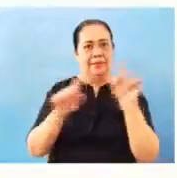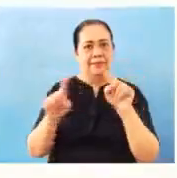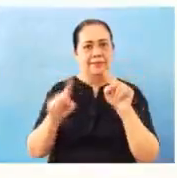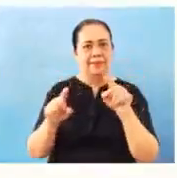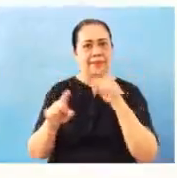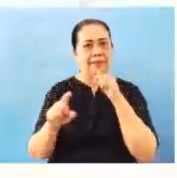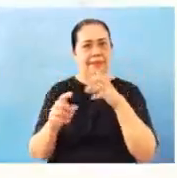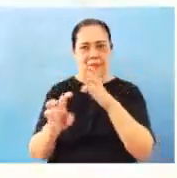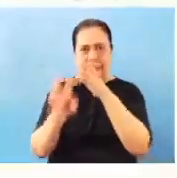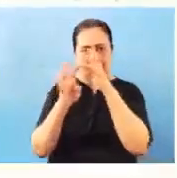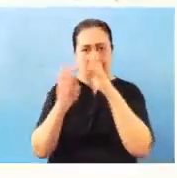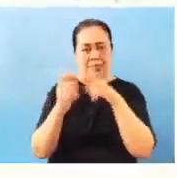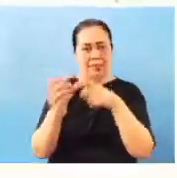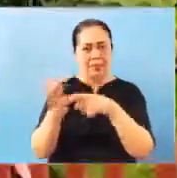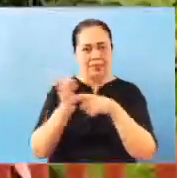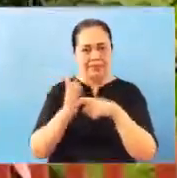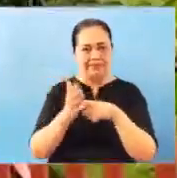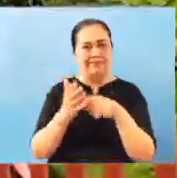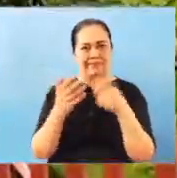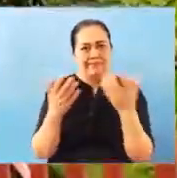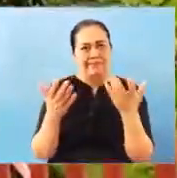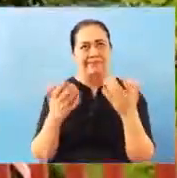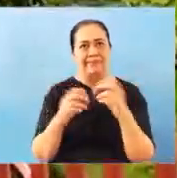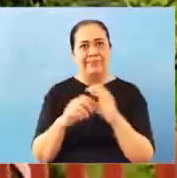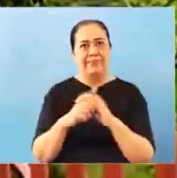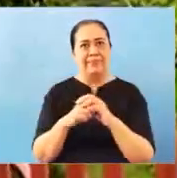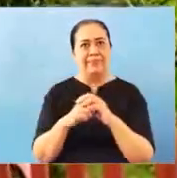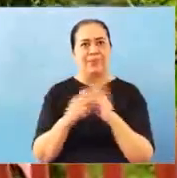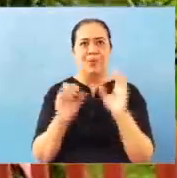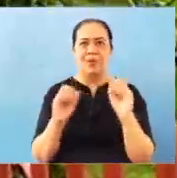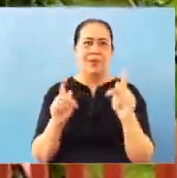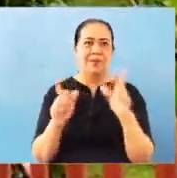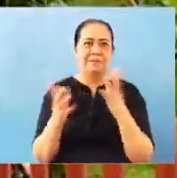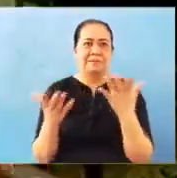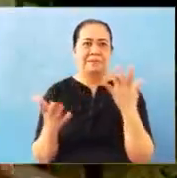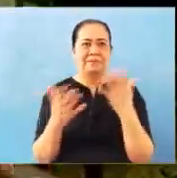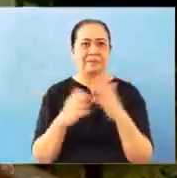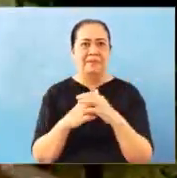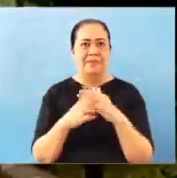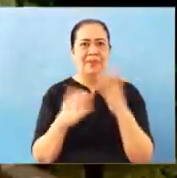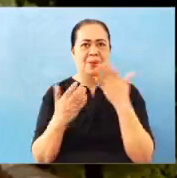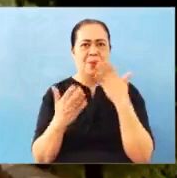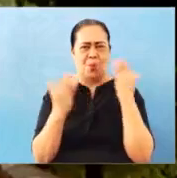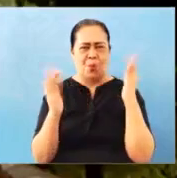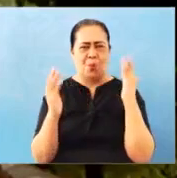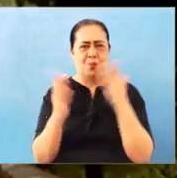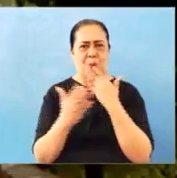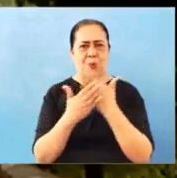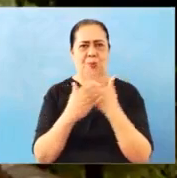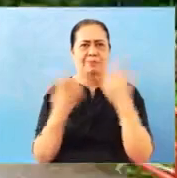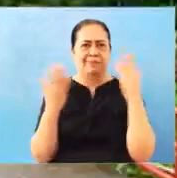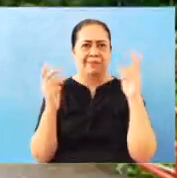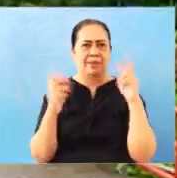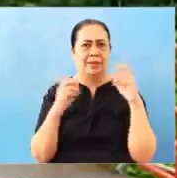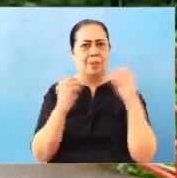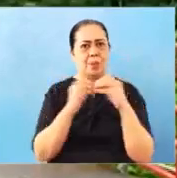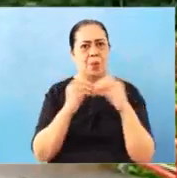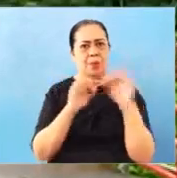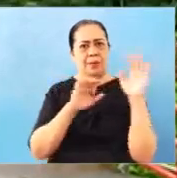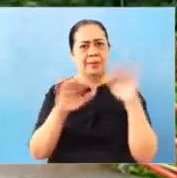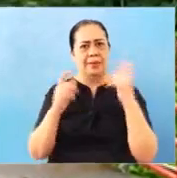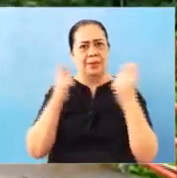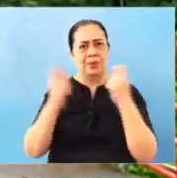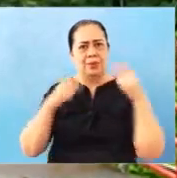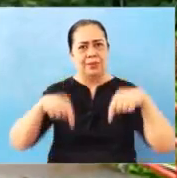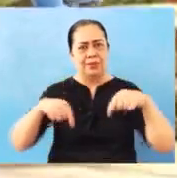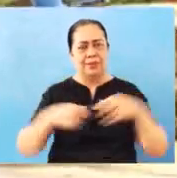yung restrictions. Kung baga, okay na, baka for good na marami ng turista na darating dito. May mga